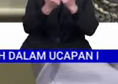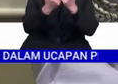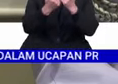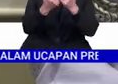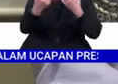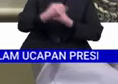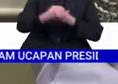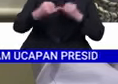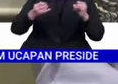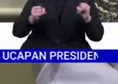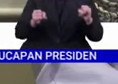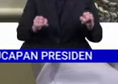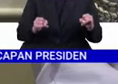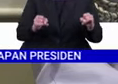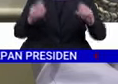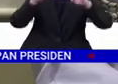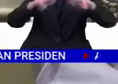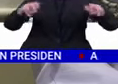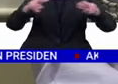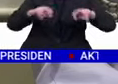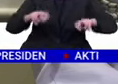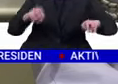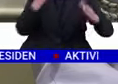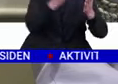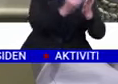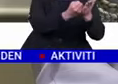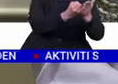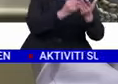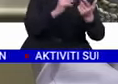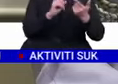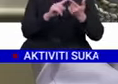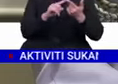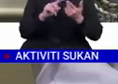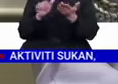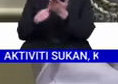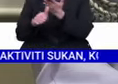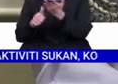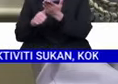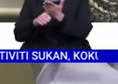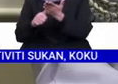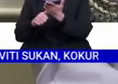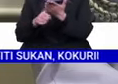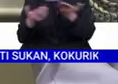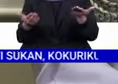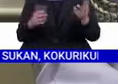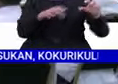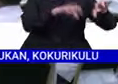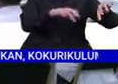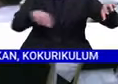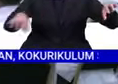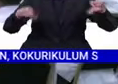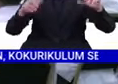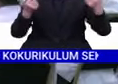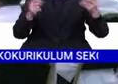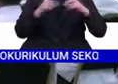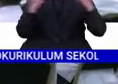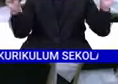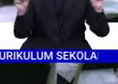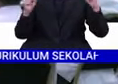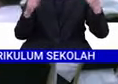jabatan-jabatan nepeta jalannya datanya coba mendapati profound kzs3 nunbusin